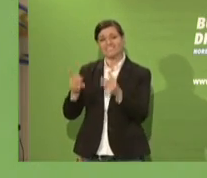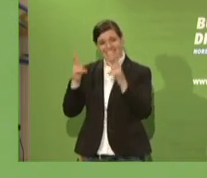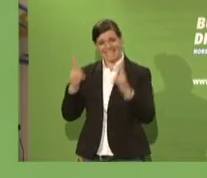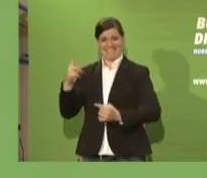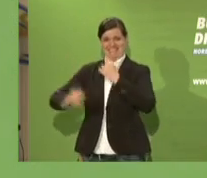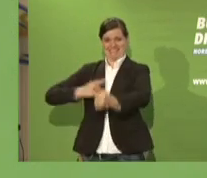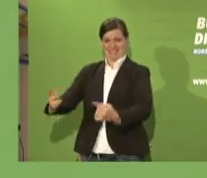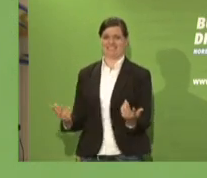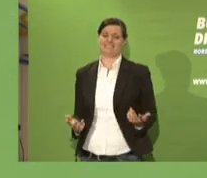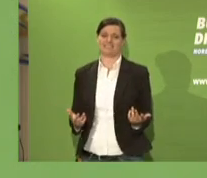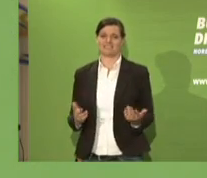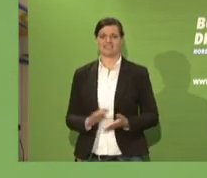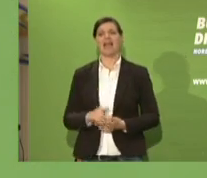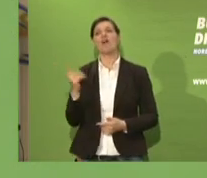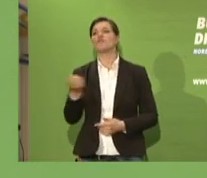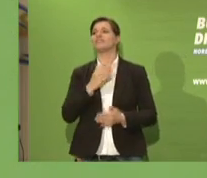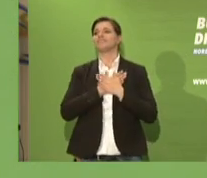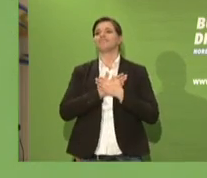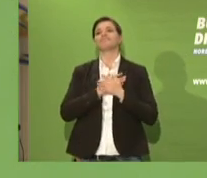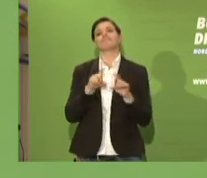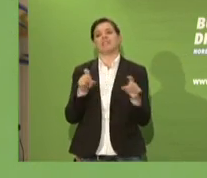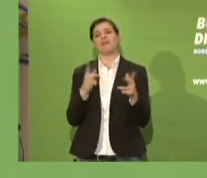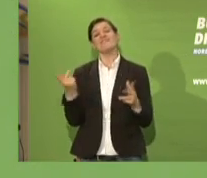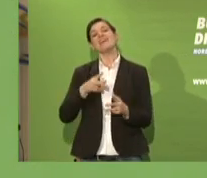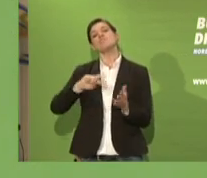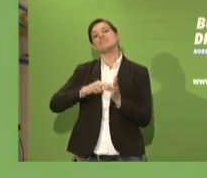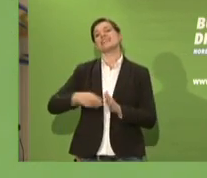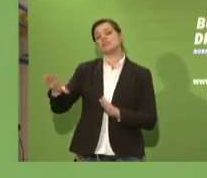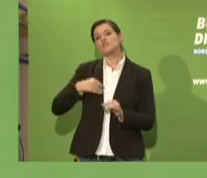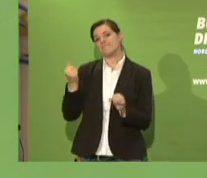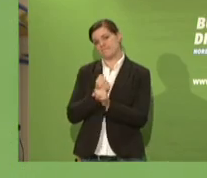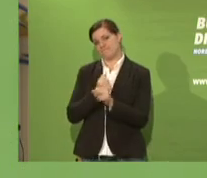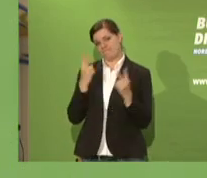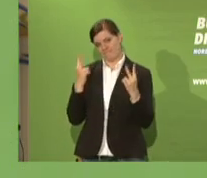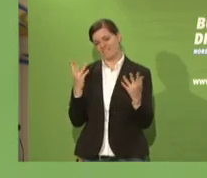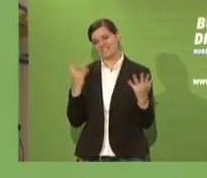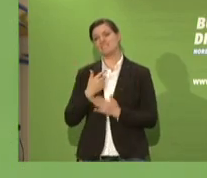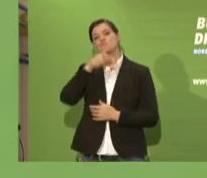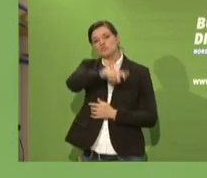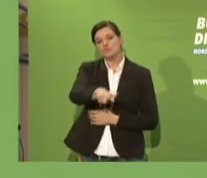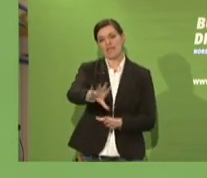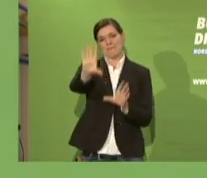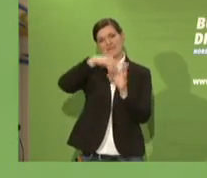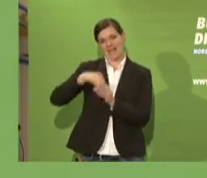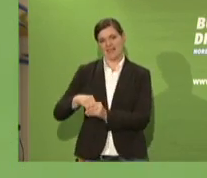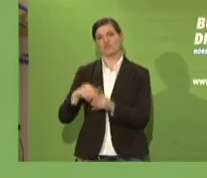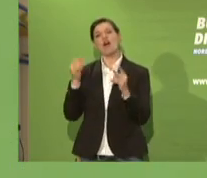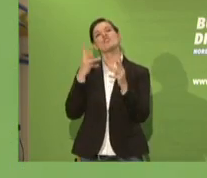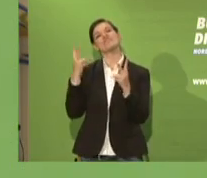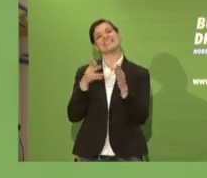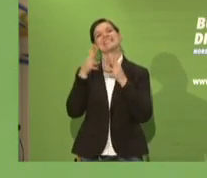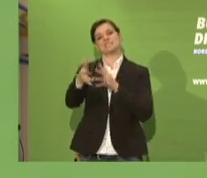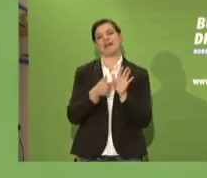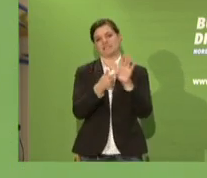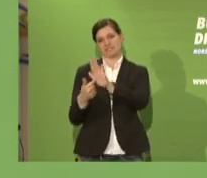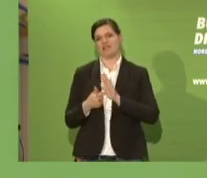von uns, wer mit uns Politik macht vor Ort, da geht es um Bürgerbeteiligung und Transparenz. Wir haben vor Ort keine